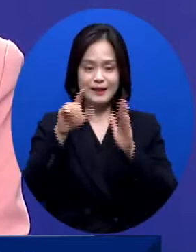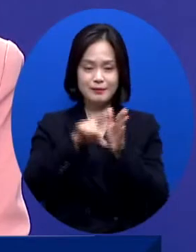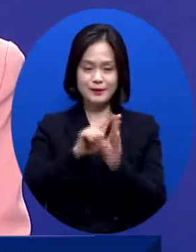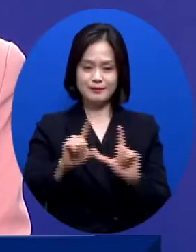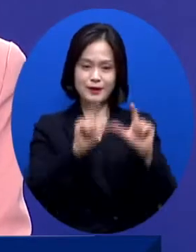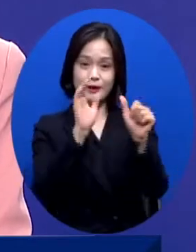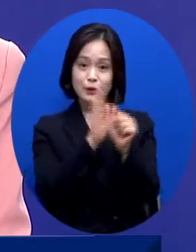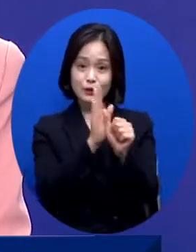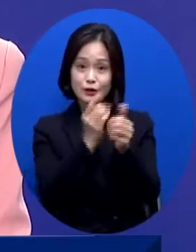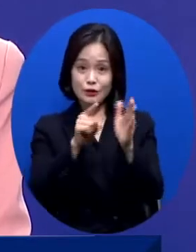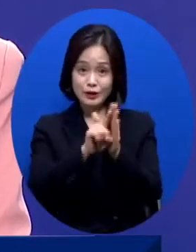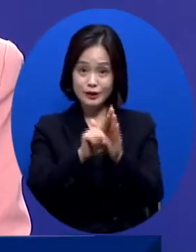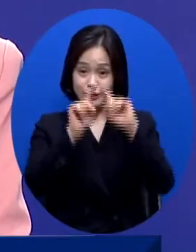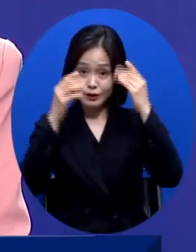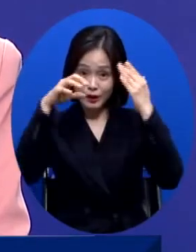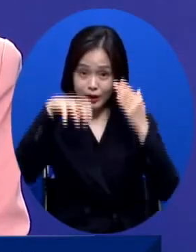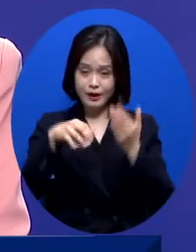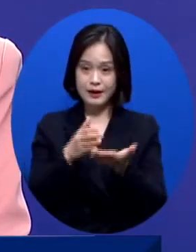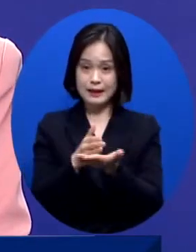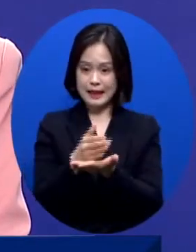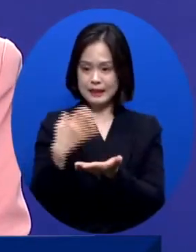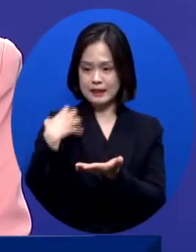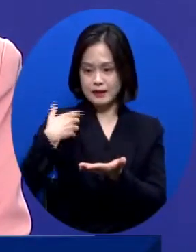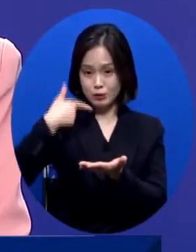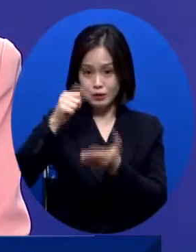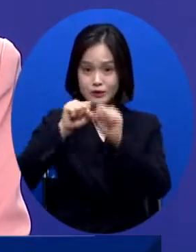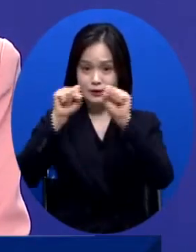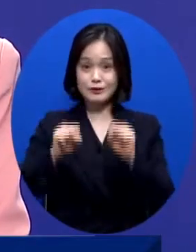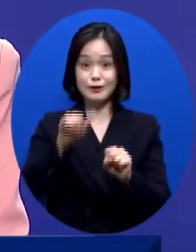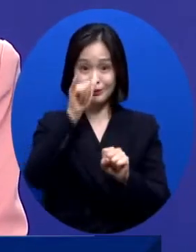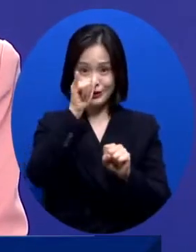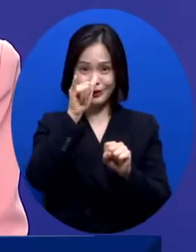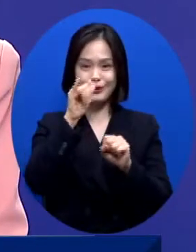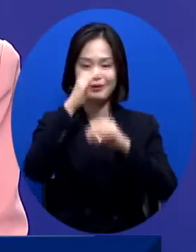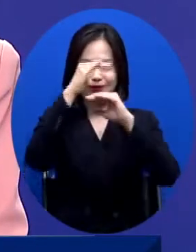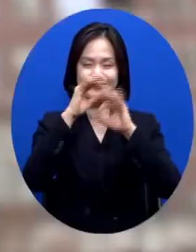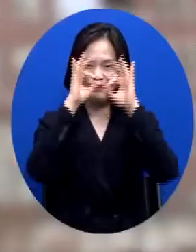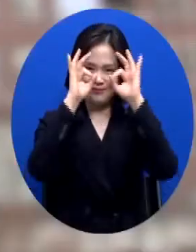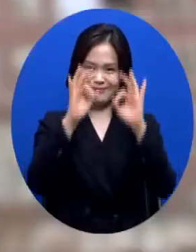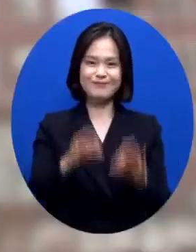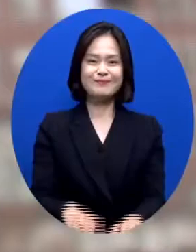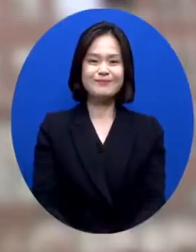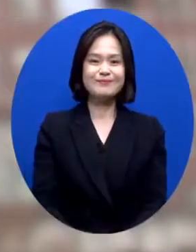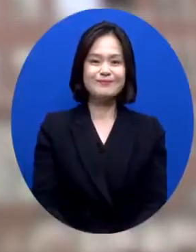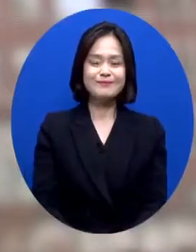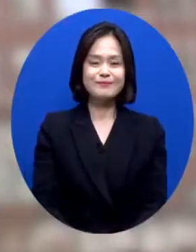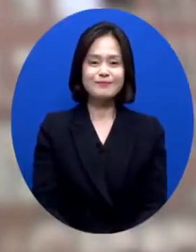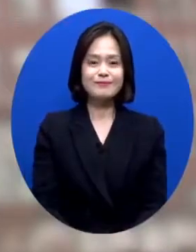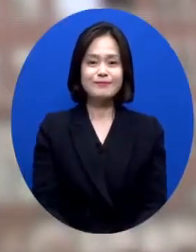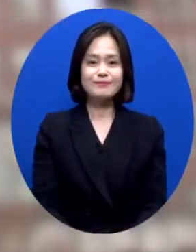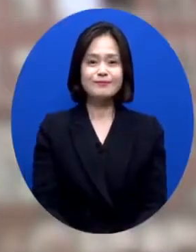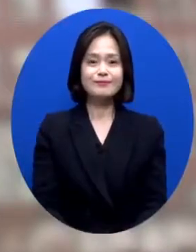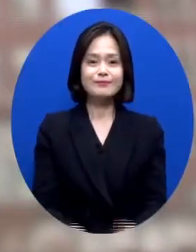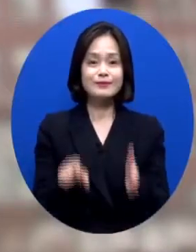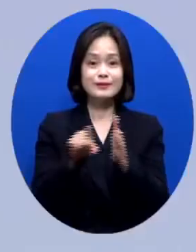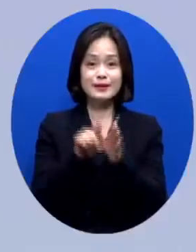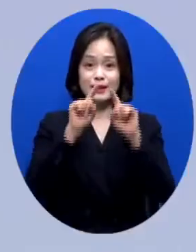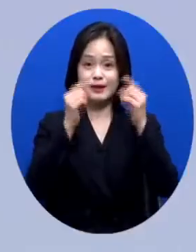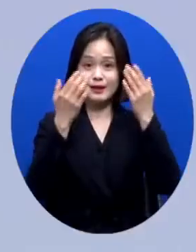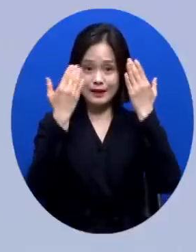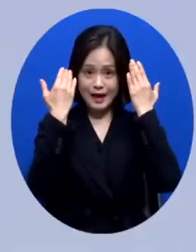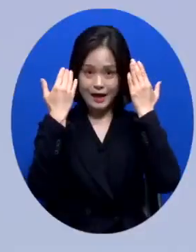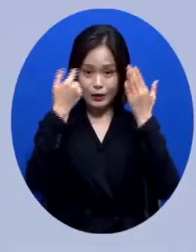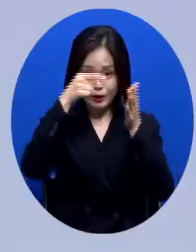목을 두고 있는 대학교가 있다고 해서 찾아가 봤습니다 장현숙 이 됩니다 신학 대학교나 기독교 정신에